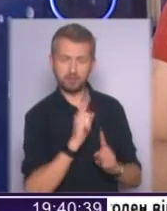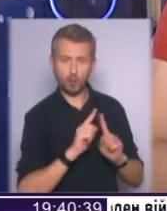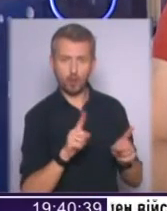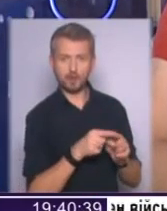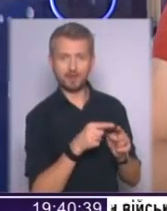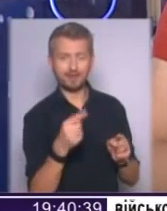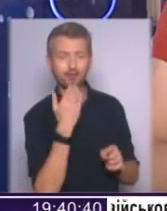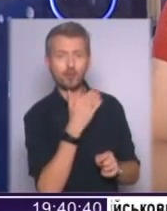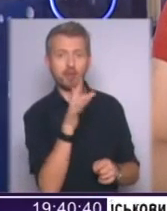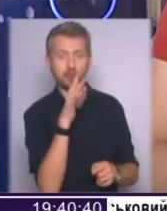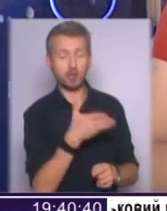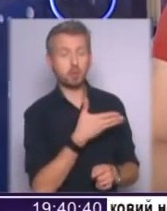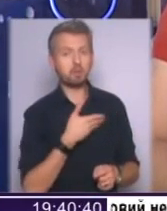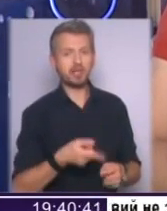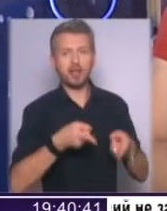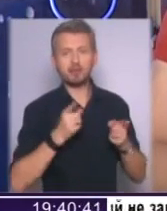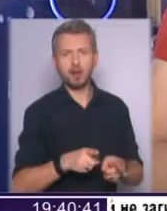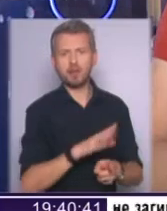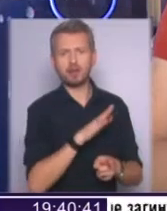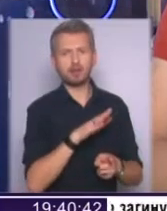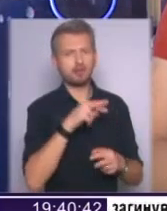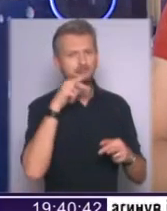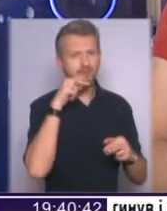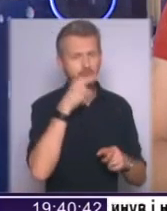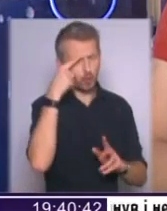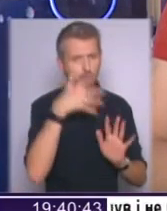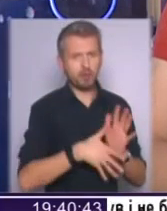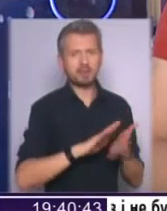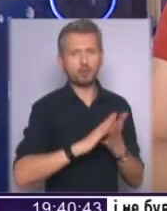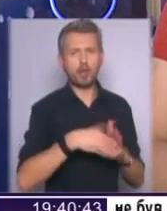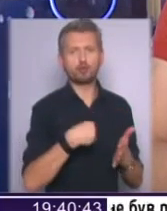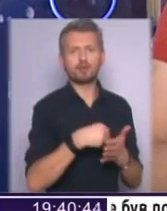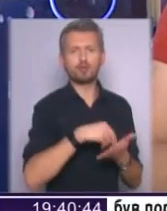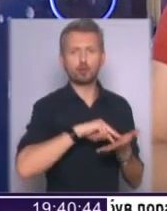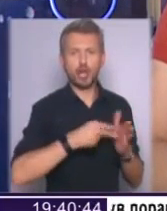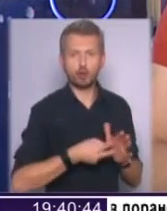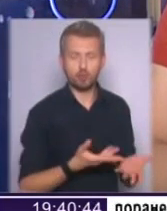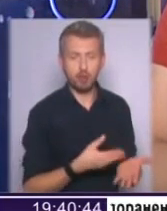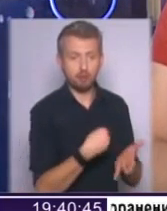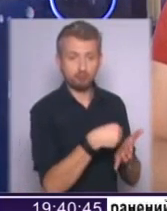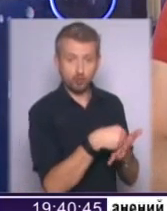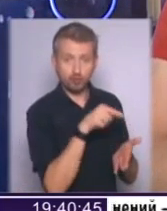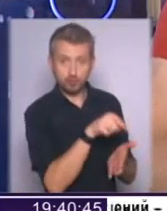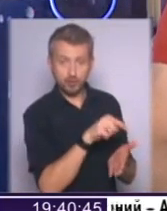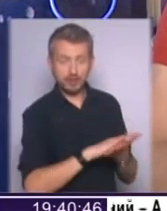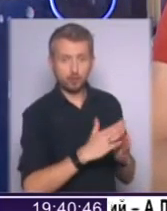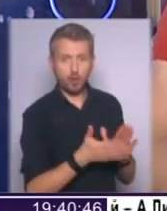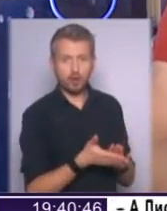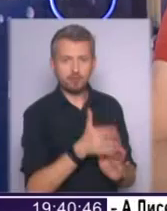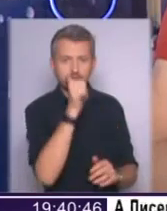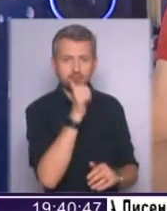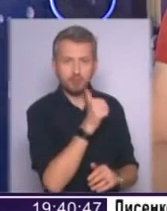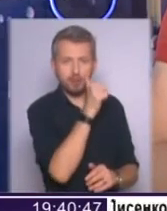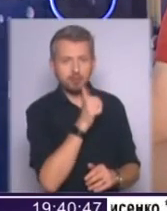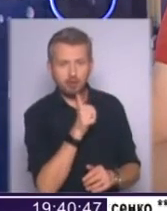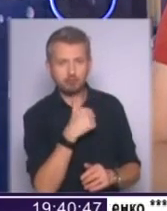останнім часом ми насправді не зовсім розуміємо взагалі ситуацію з бюджетом. Тобто ситуація з бюджетом, насправді залишається у нас достатньо таким таємним, мені